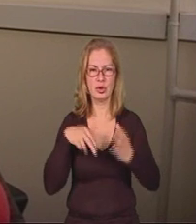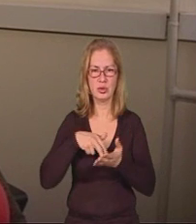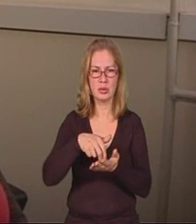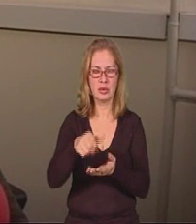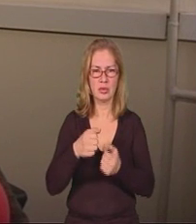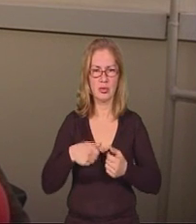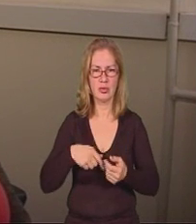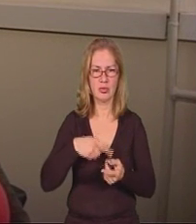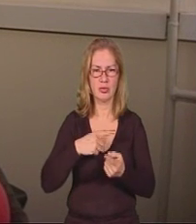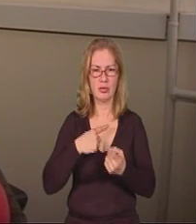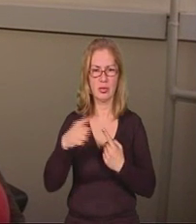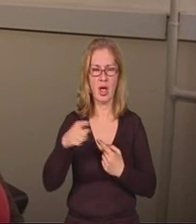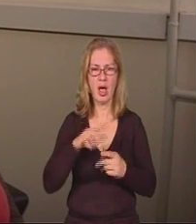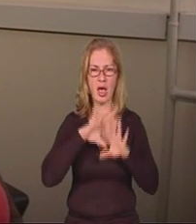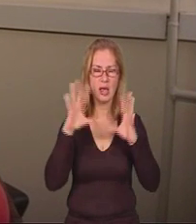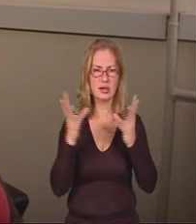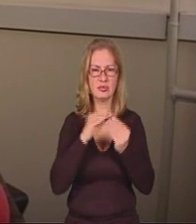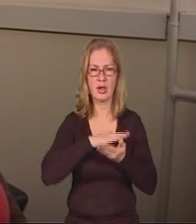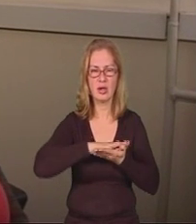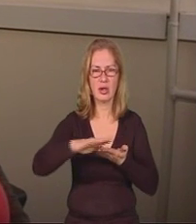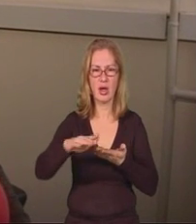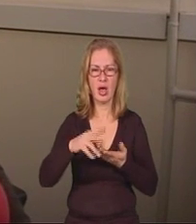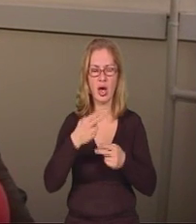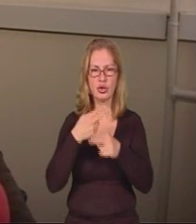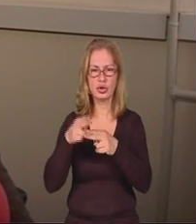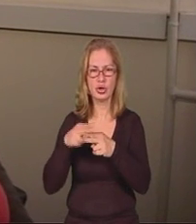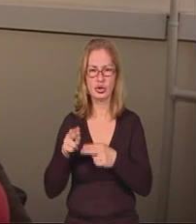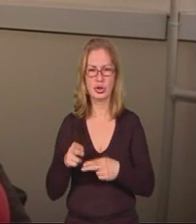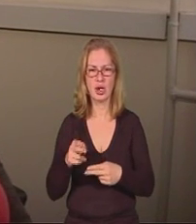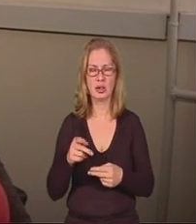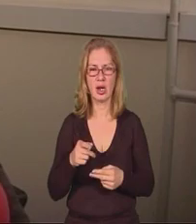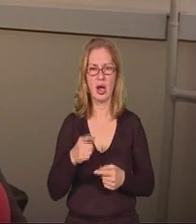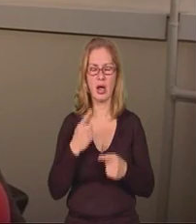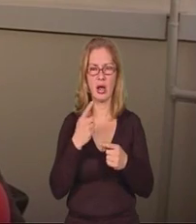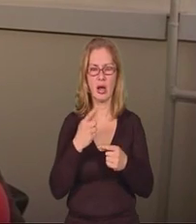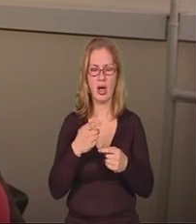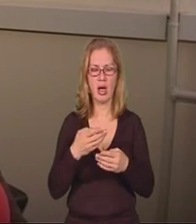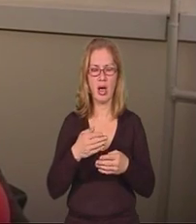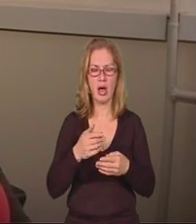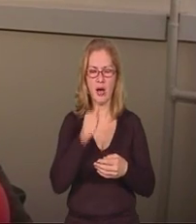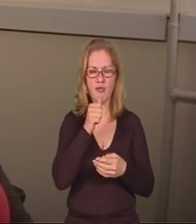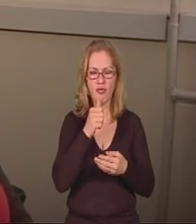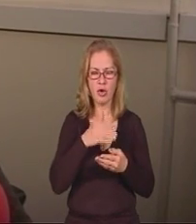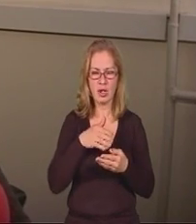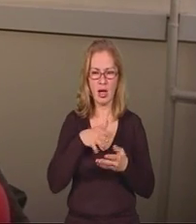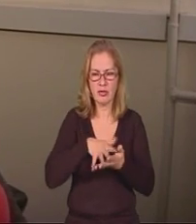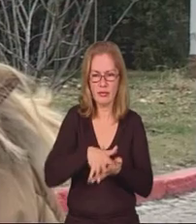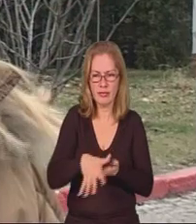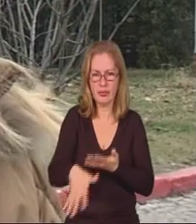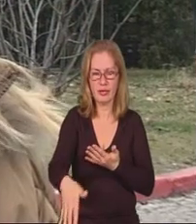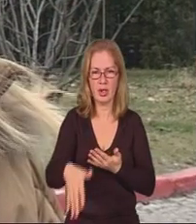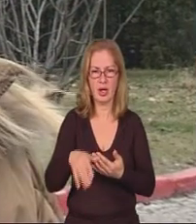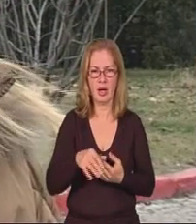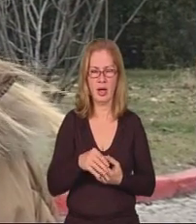onda i na saobraćajnicama na celoj teritoriji grada. Također čišćenje rigola u cilju odvođenja vode sa asfalta.